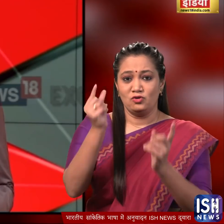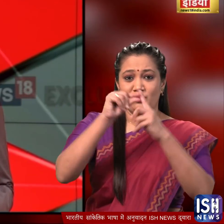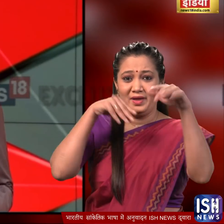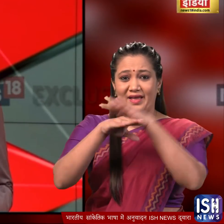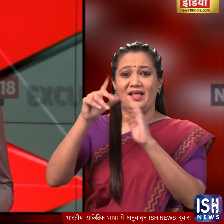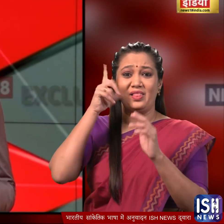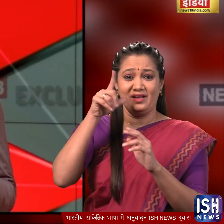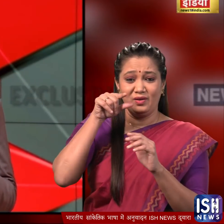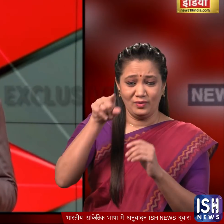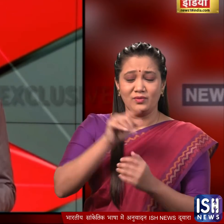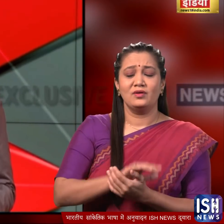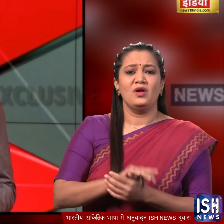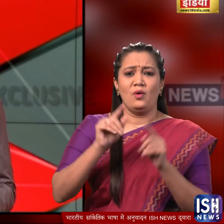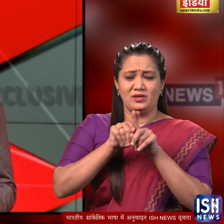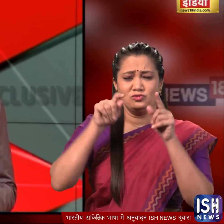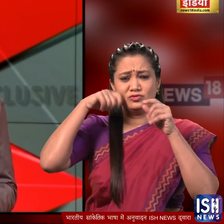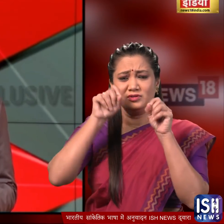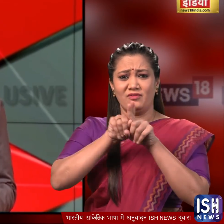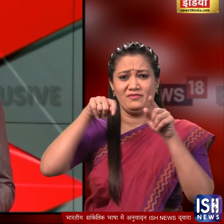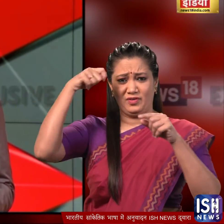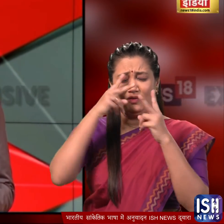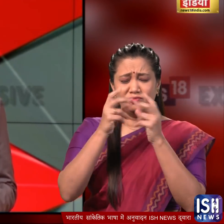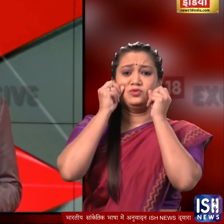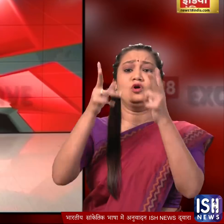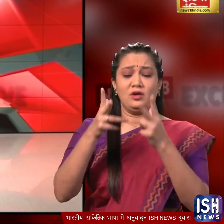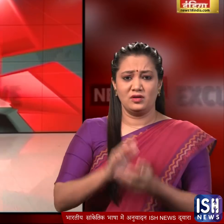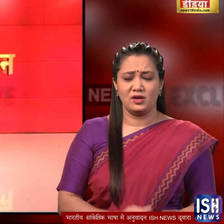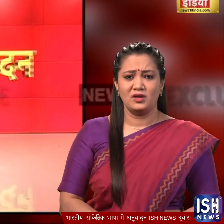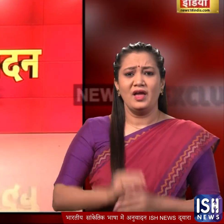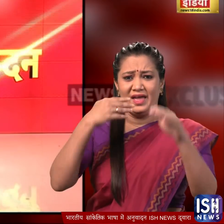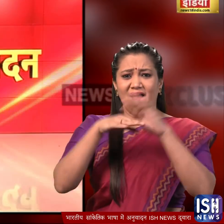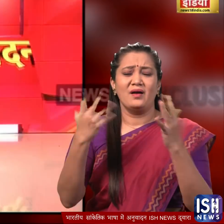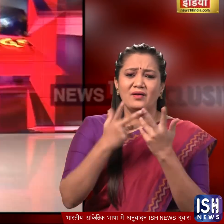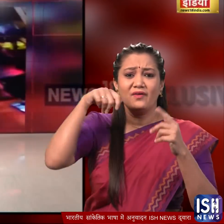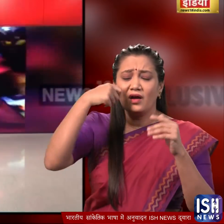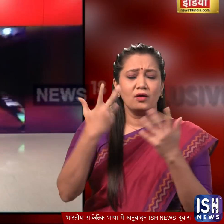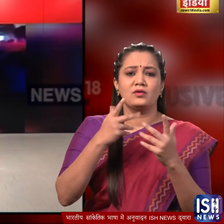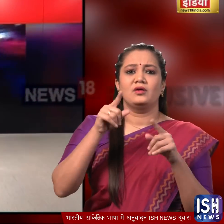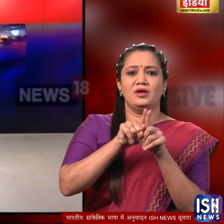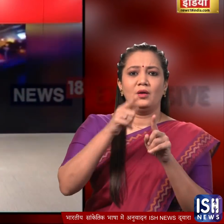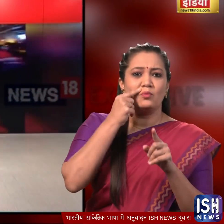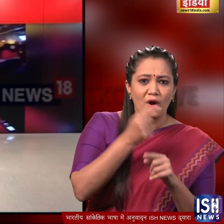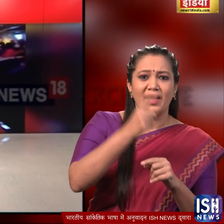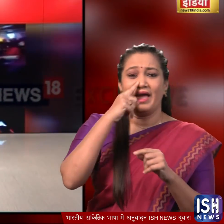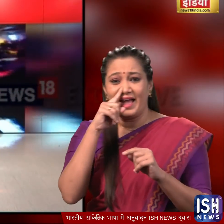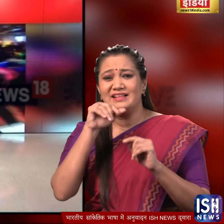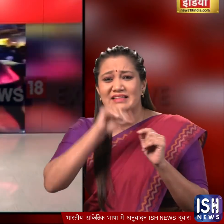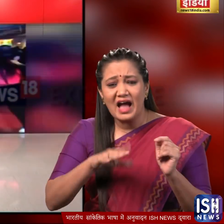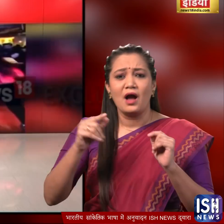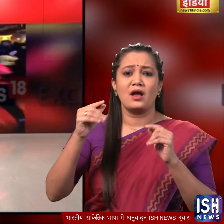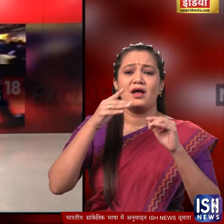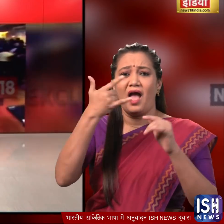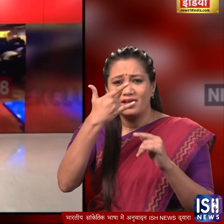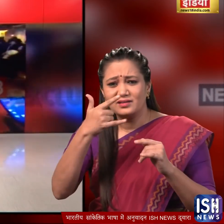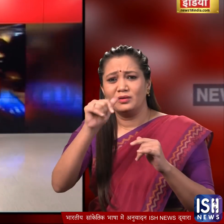उत्तर प्रदेश की राजधानी लखनऊ से हैरान कर देने वाला एक वीडियो सामने आया जिसमें कुछ लड़के लड़कियां एक बार के अंदर आपस में भिड़ गए।